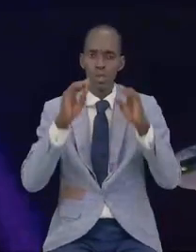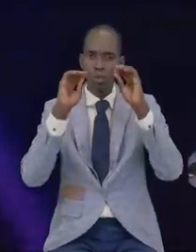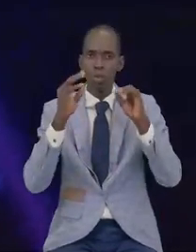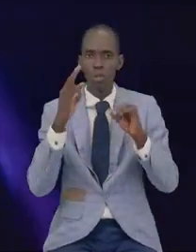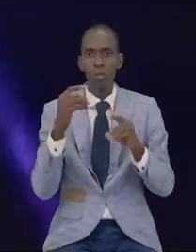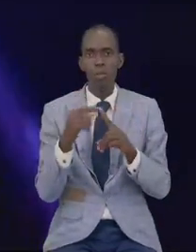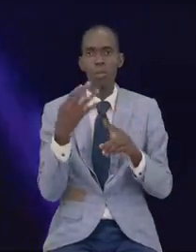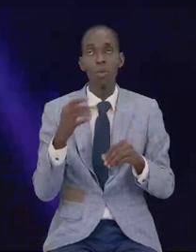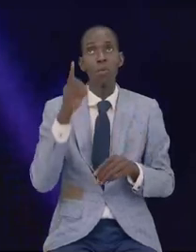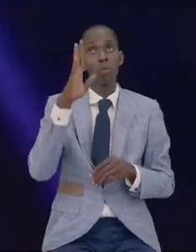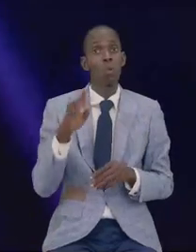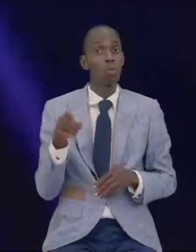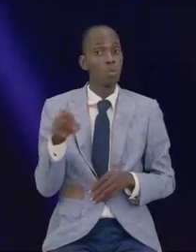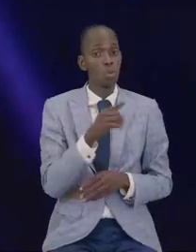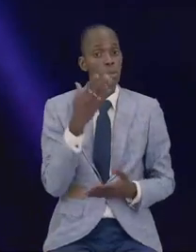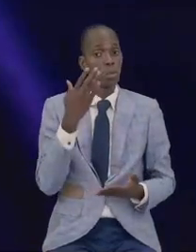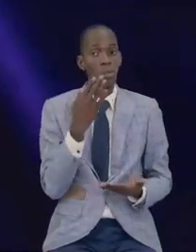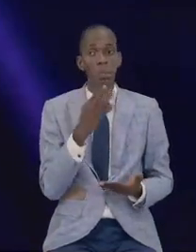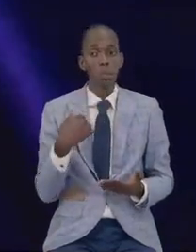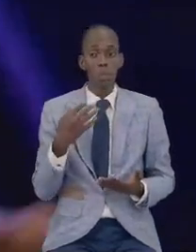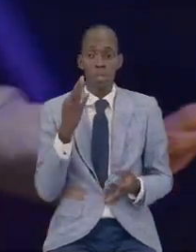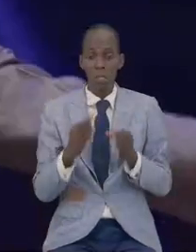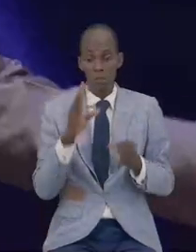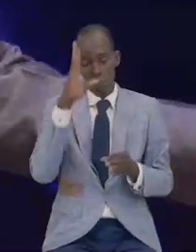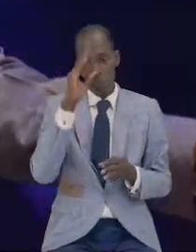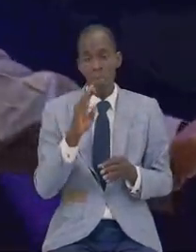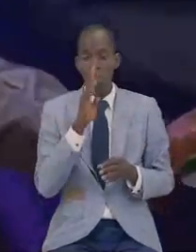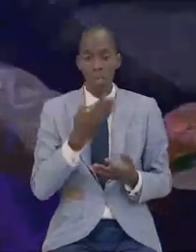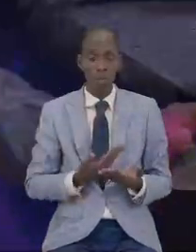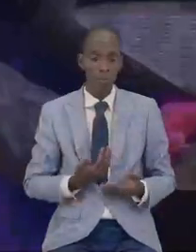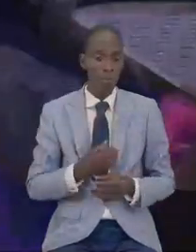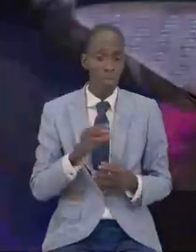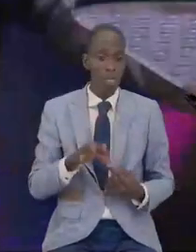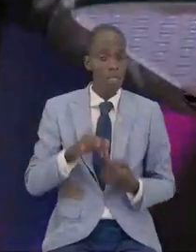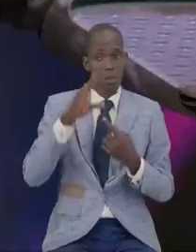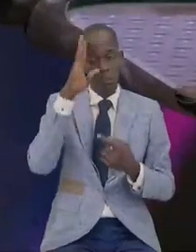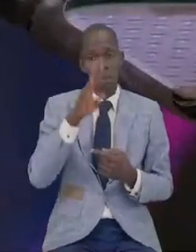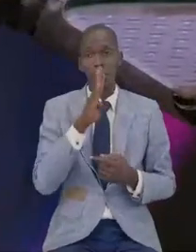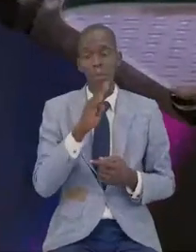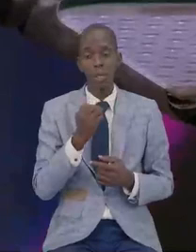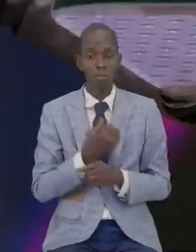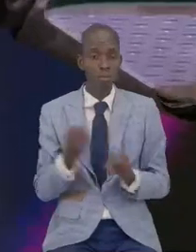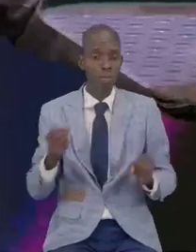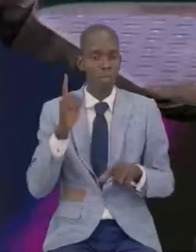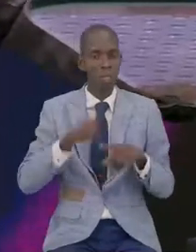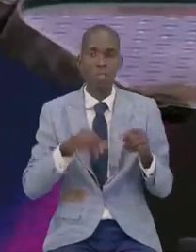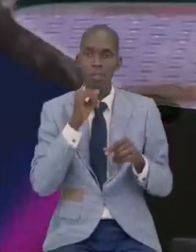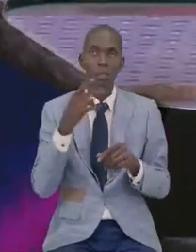homme ne naît de nouveau, il ne peut voir le royaume de Dieu. Si nous couvrons cela, on caille cela,